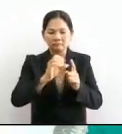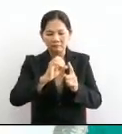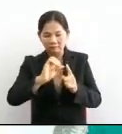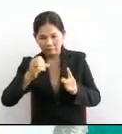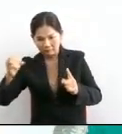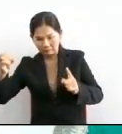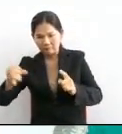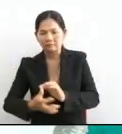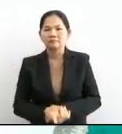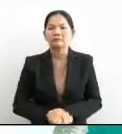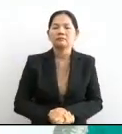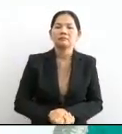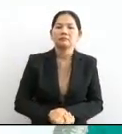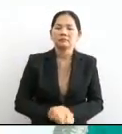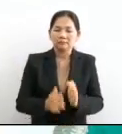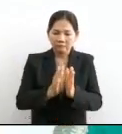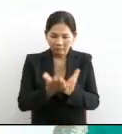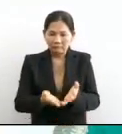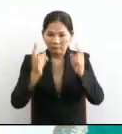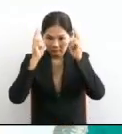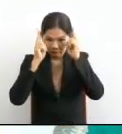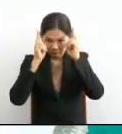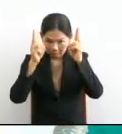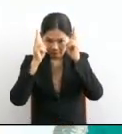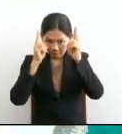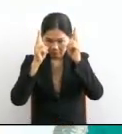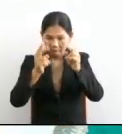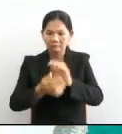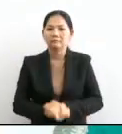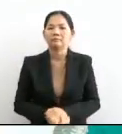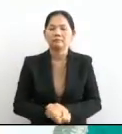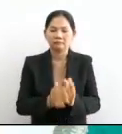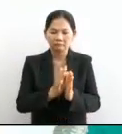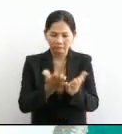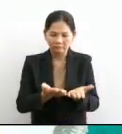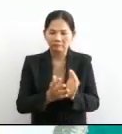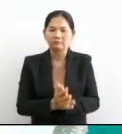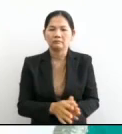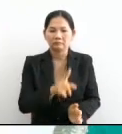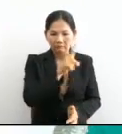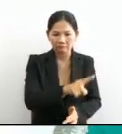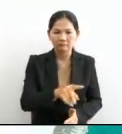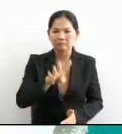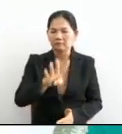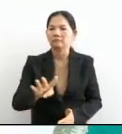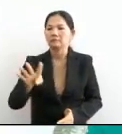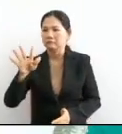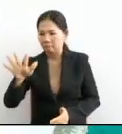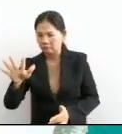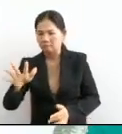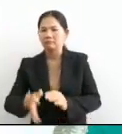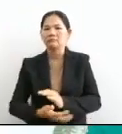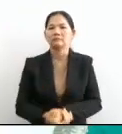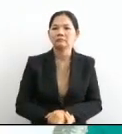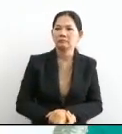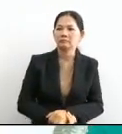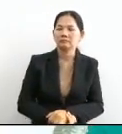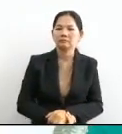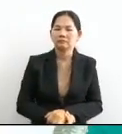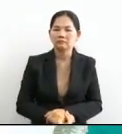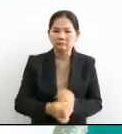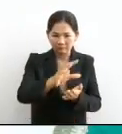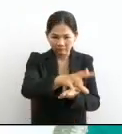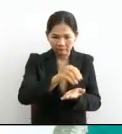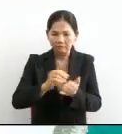màu chả hai con đem miền sập hơi sạc sạc cố cha con ai ba nơi tầm po ti mở rồi sai sập ram là con cha con ai chầm